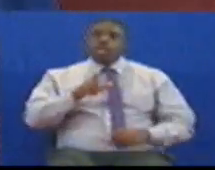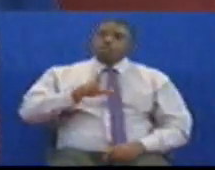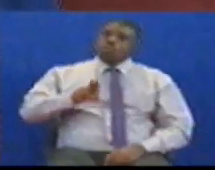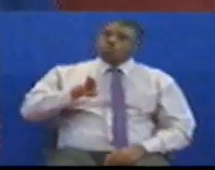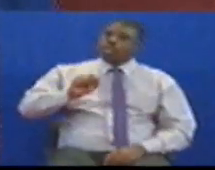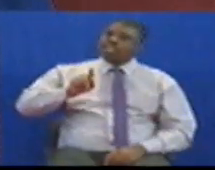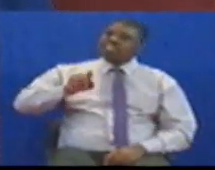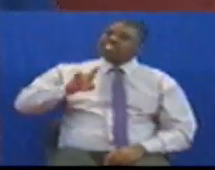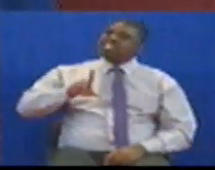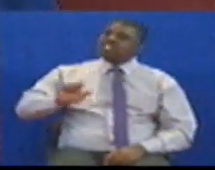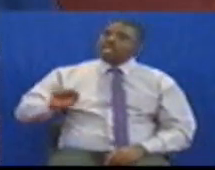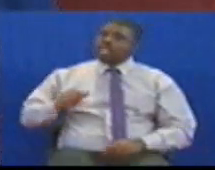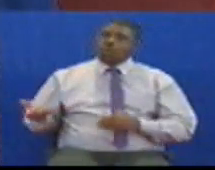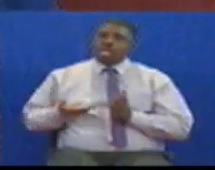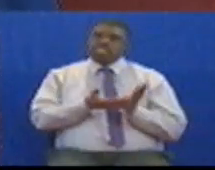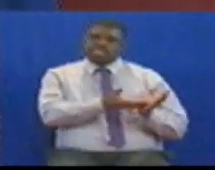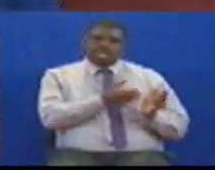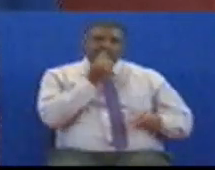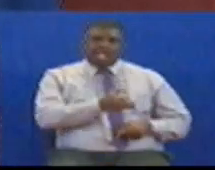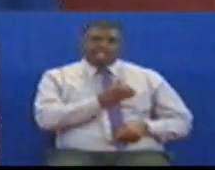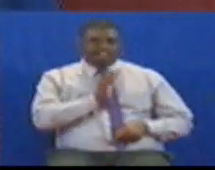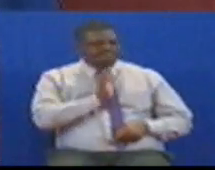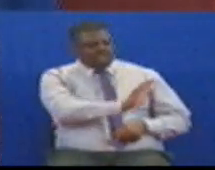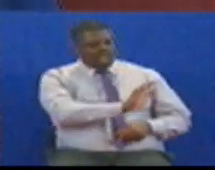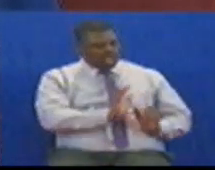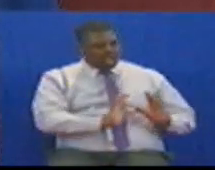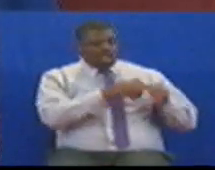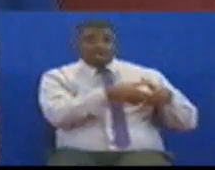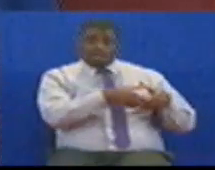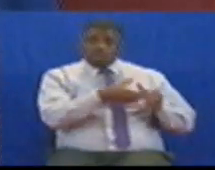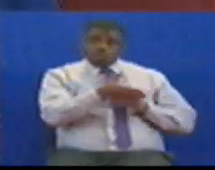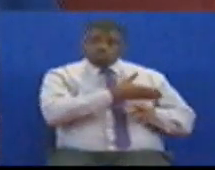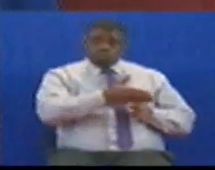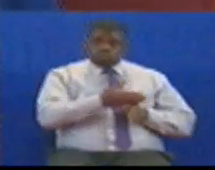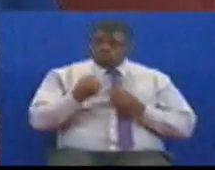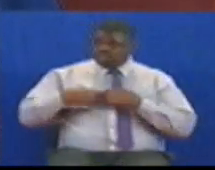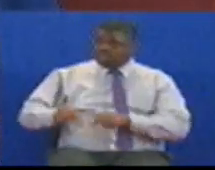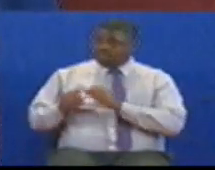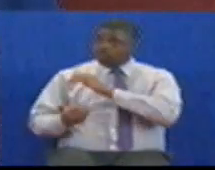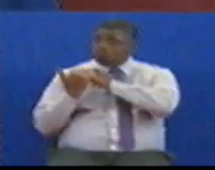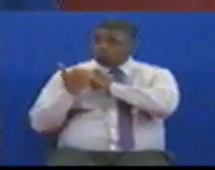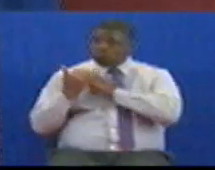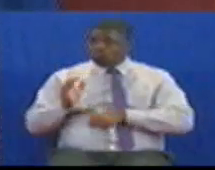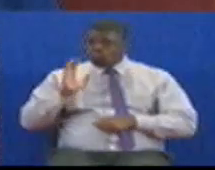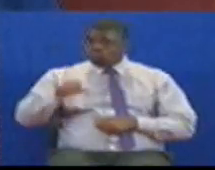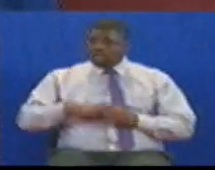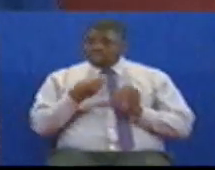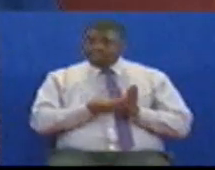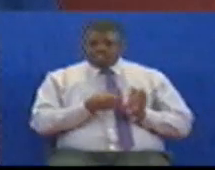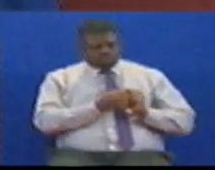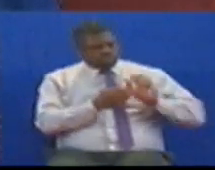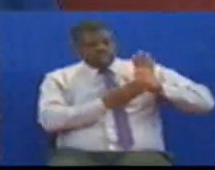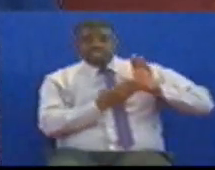awasilishe taarifa ya kamati yake kuhusu utekelezaji wa majukumu ya ofisi ya Rais utumishi na utawala bora kwa mwaka wa fedha